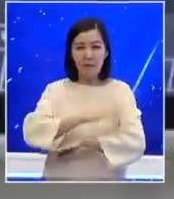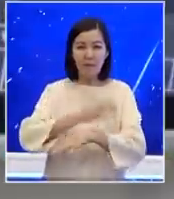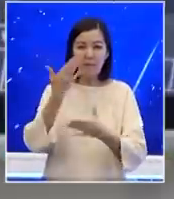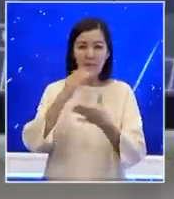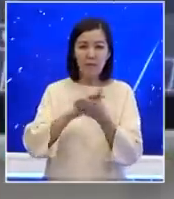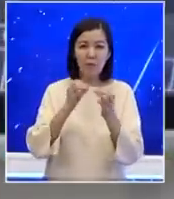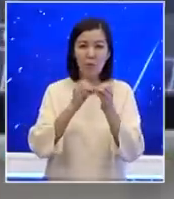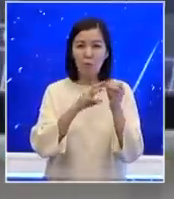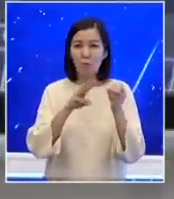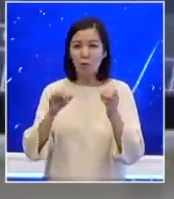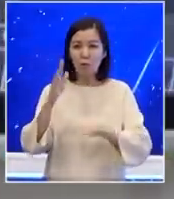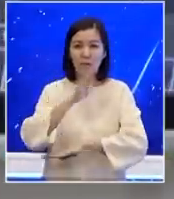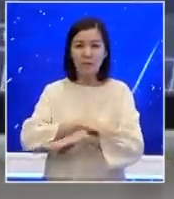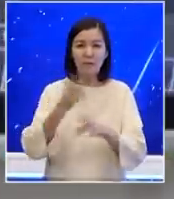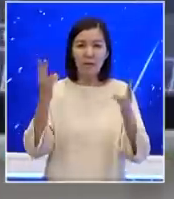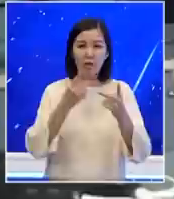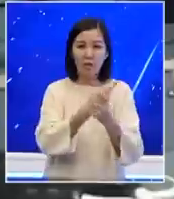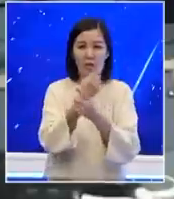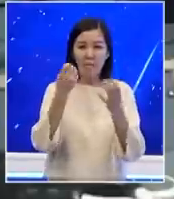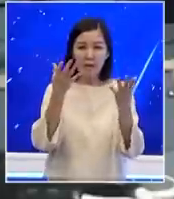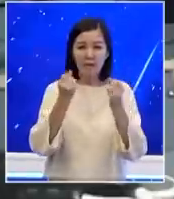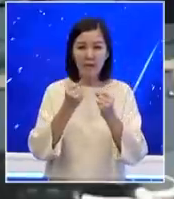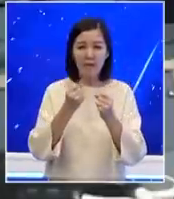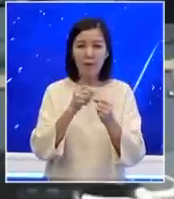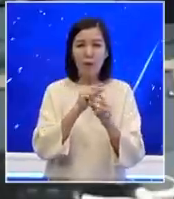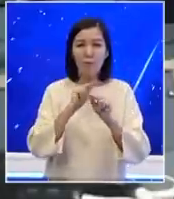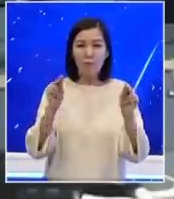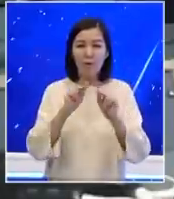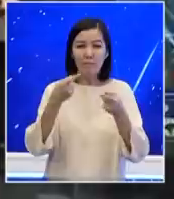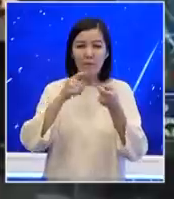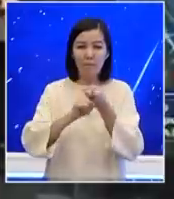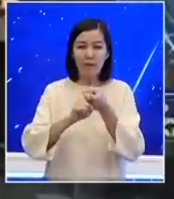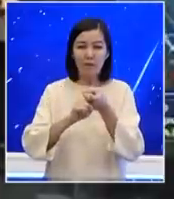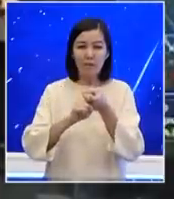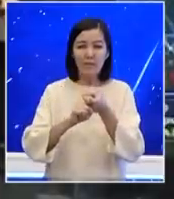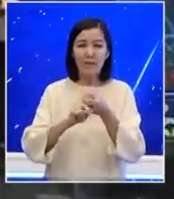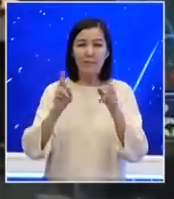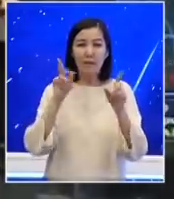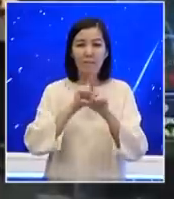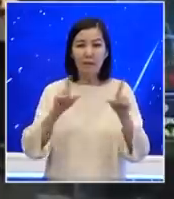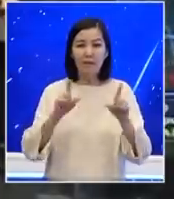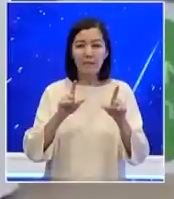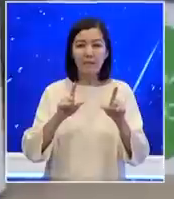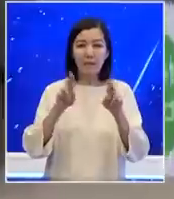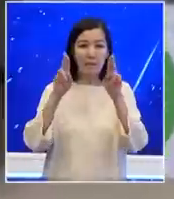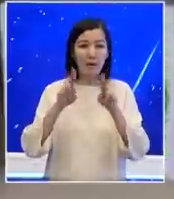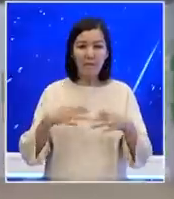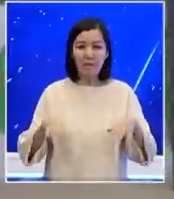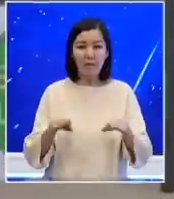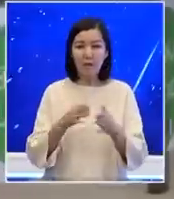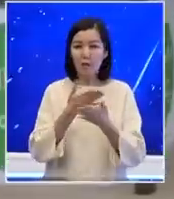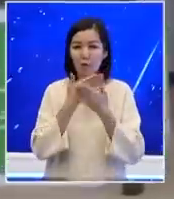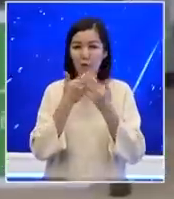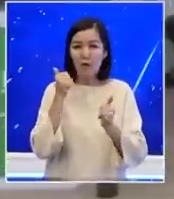10 минуттық сабақта балалар керекті ақпаратталып, әрі қарай мұғалімдермен тікелей байланыс жасайды. Мектептегідей қатып қалған қағида жоқ, әр